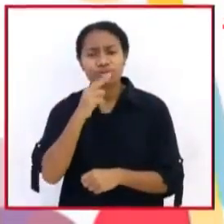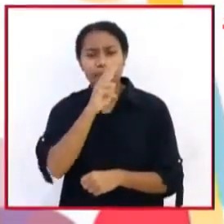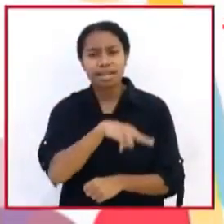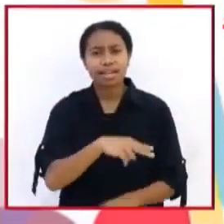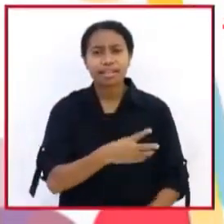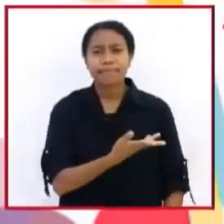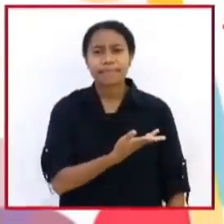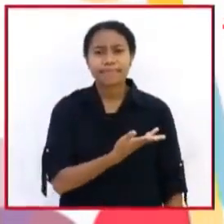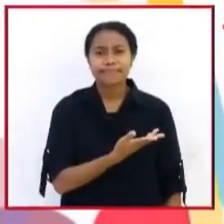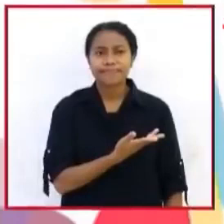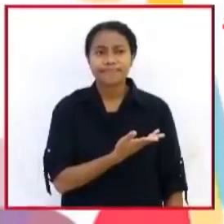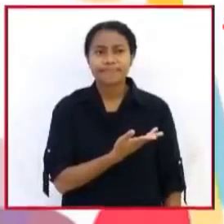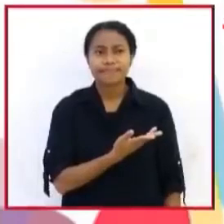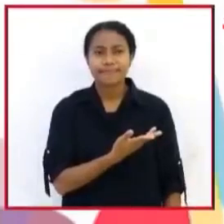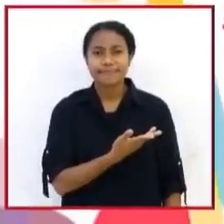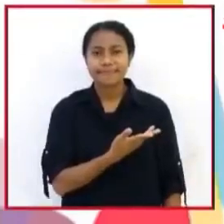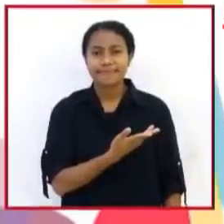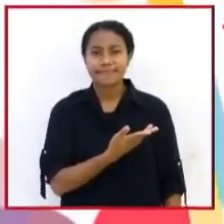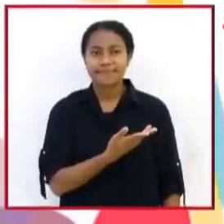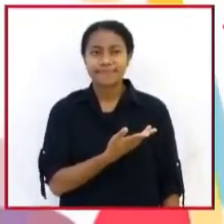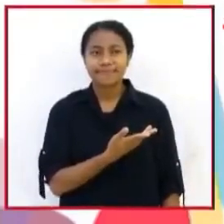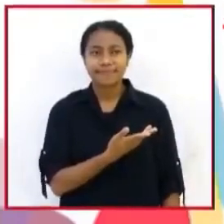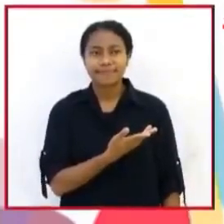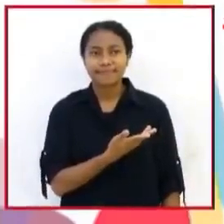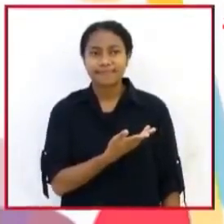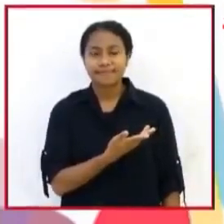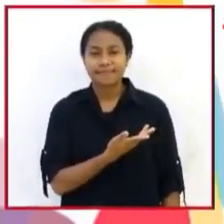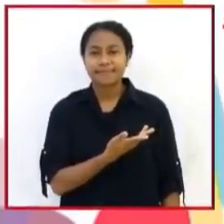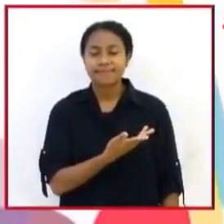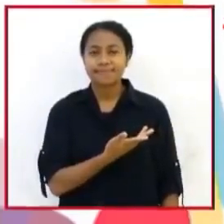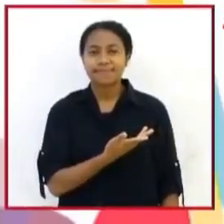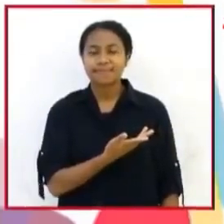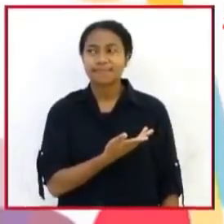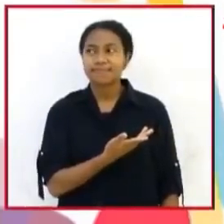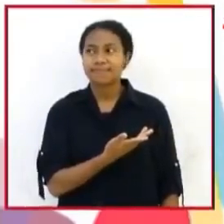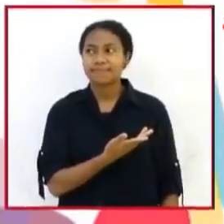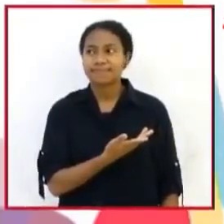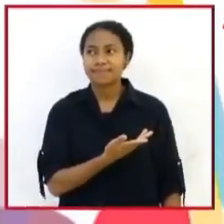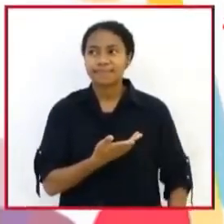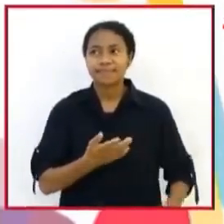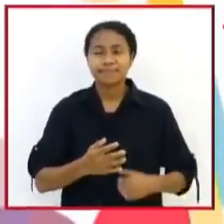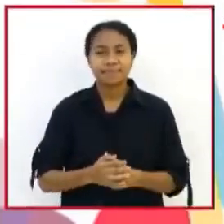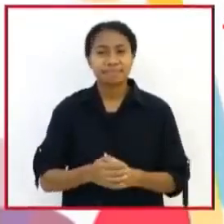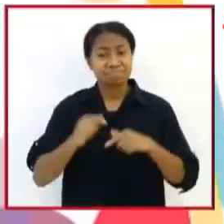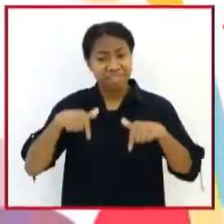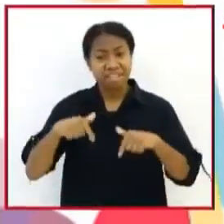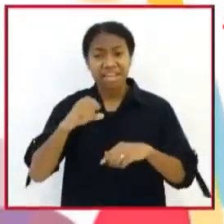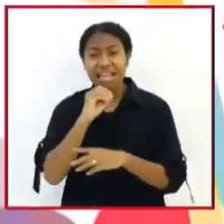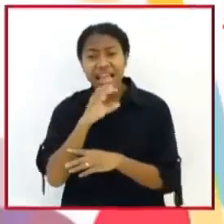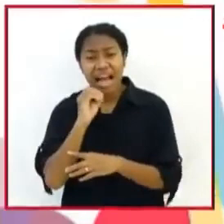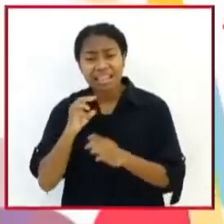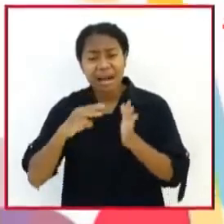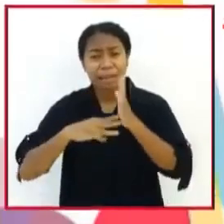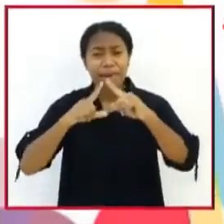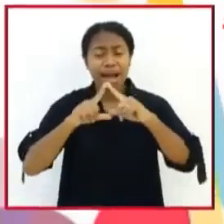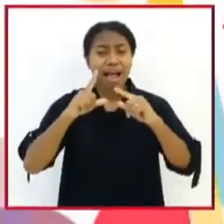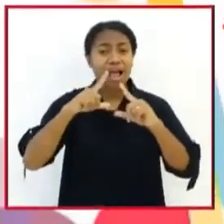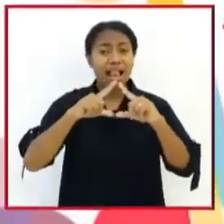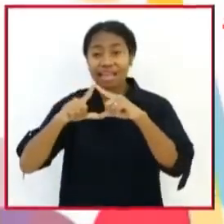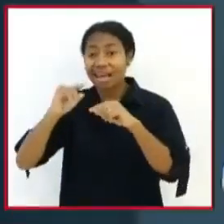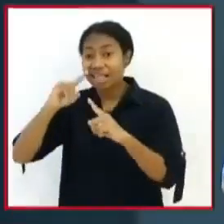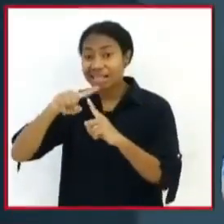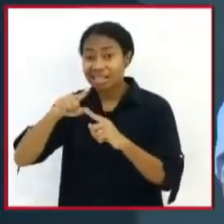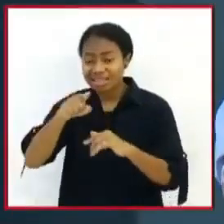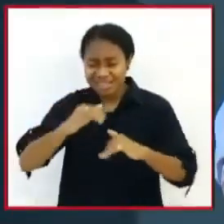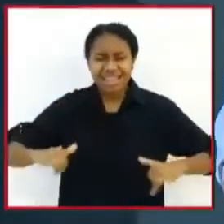dia akan menjadi besar dan akan disebut Anak Allah yang Maha Tinggi Ini kata-kata malaikat persis dengan kata-kata